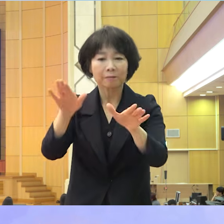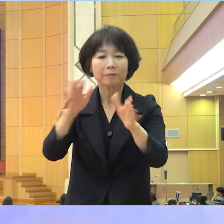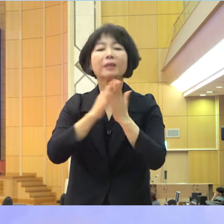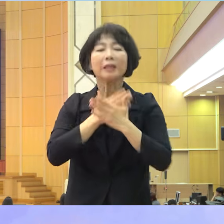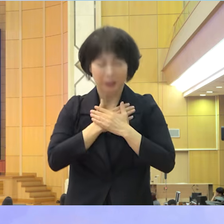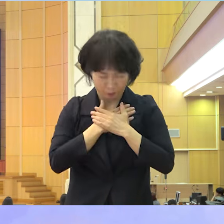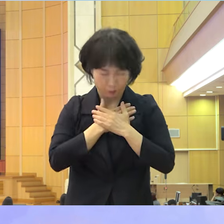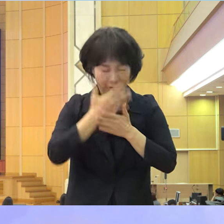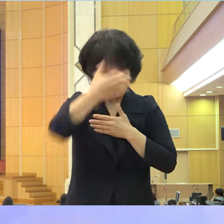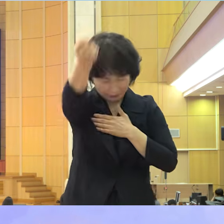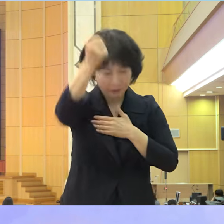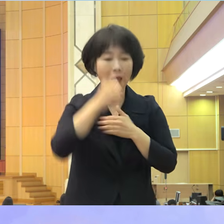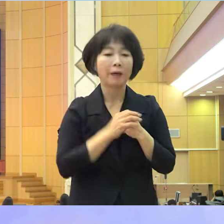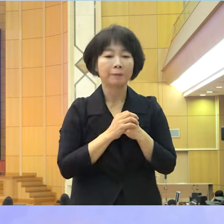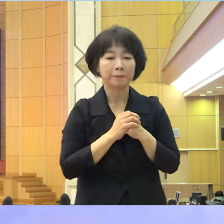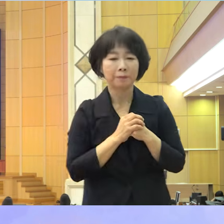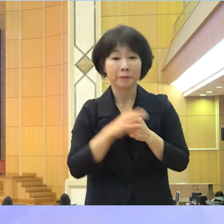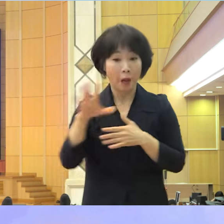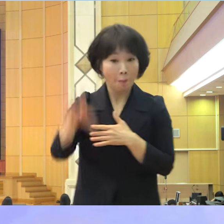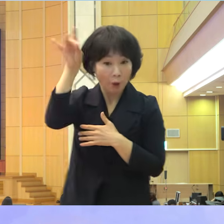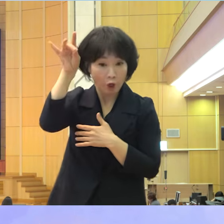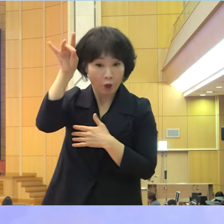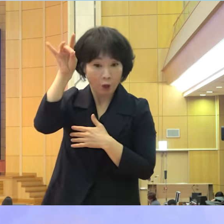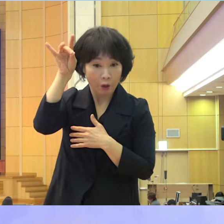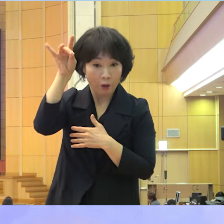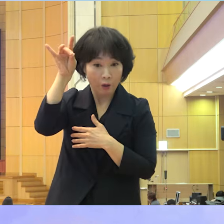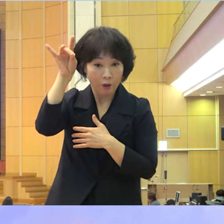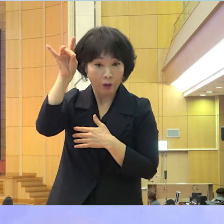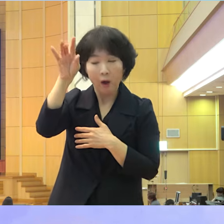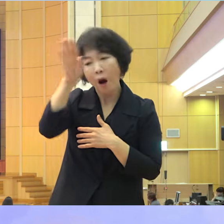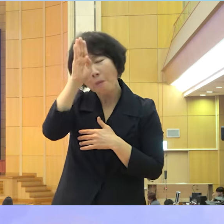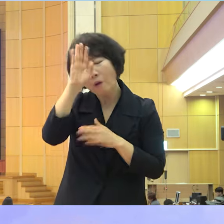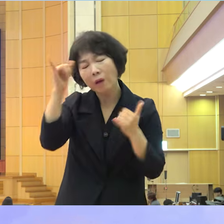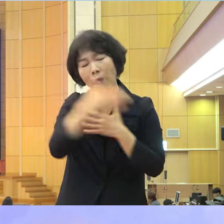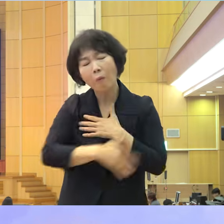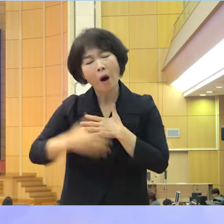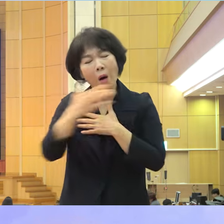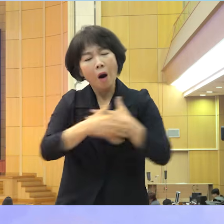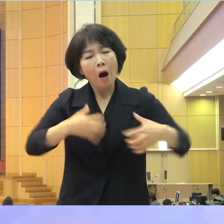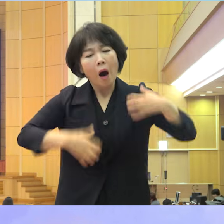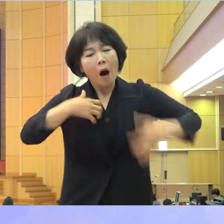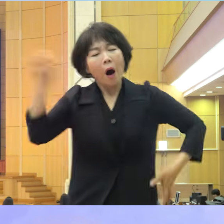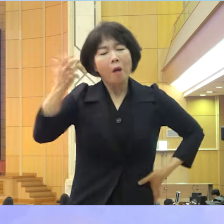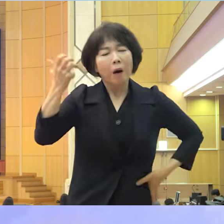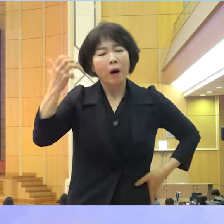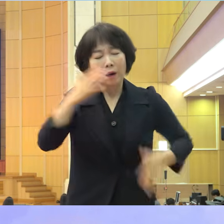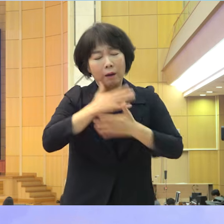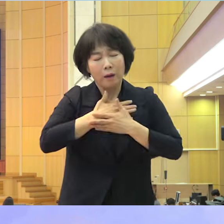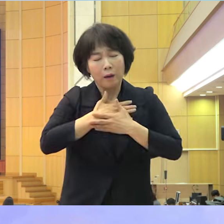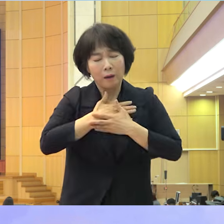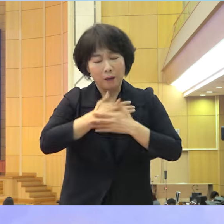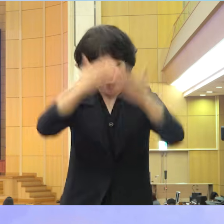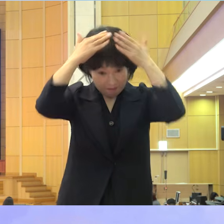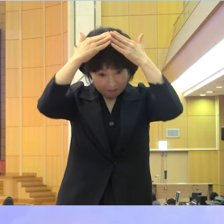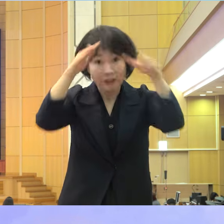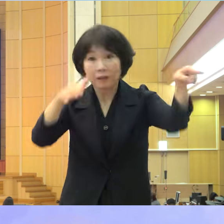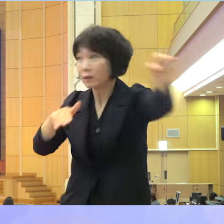손을 얹어 싸우니, 먼저 병든 사람은 병든 자리에 손을